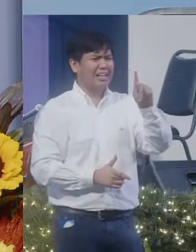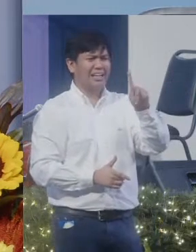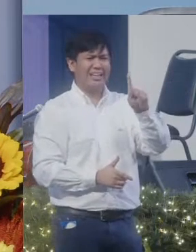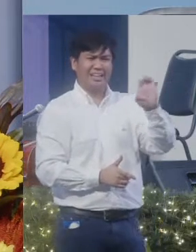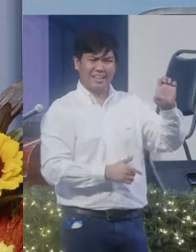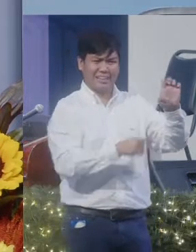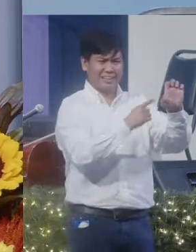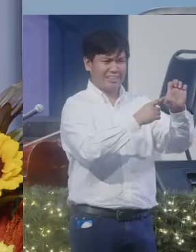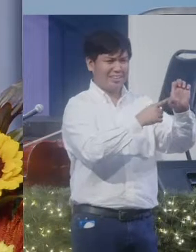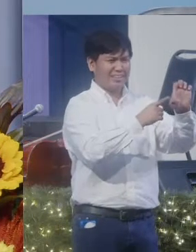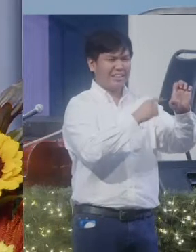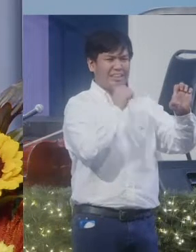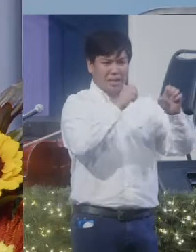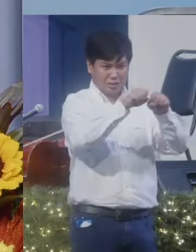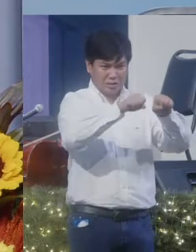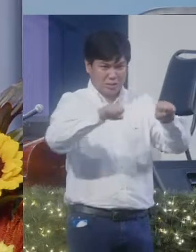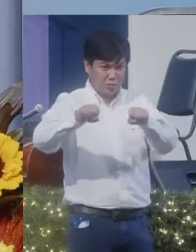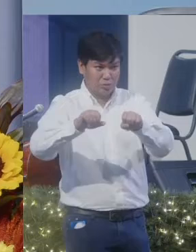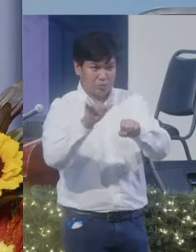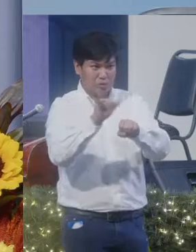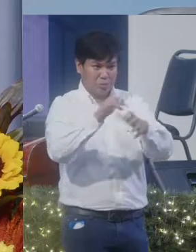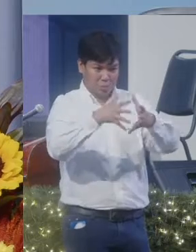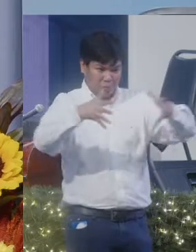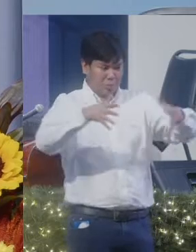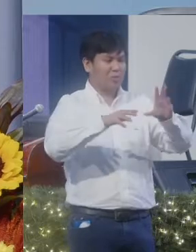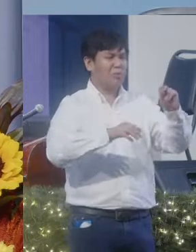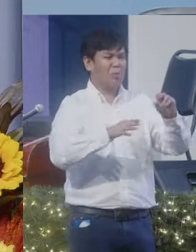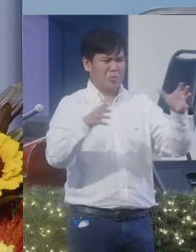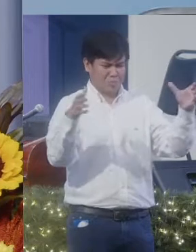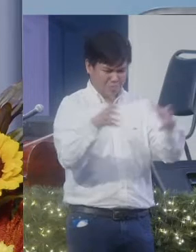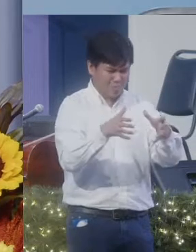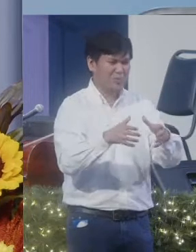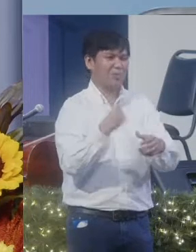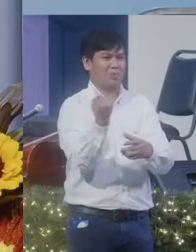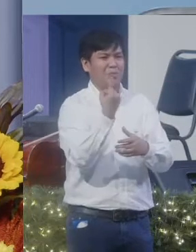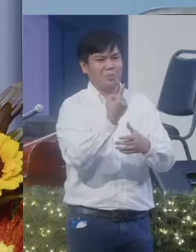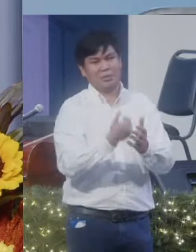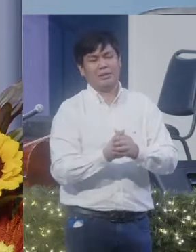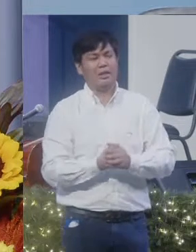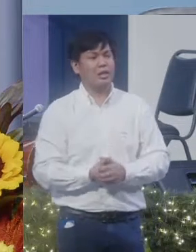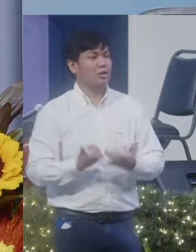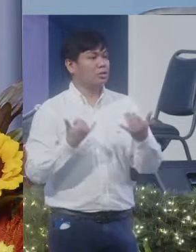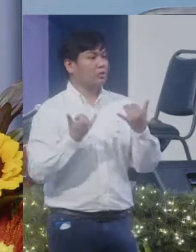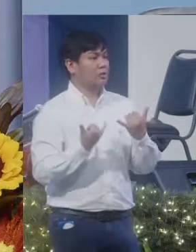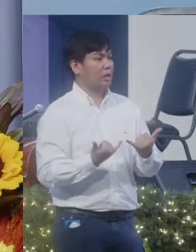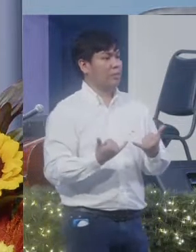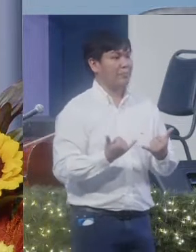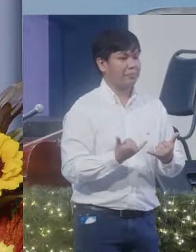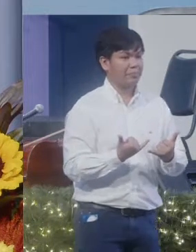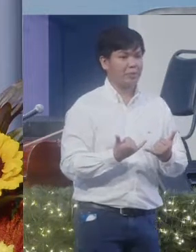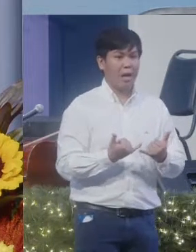And he saw two boats by the lake. Ayan, malinaw po na siya ay lake. But the